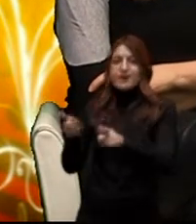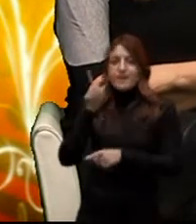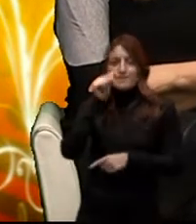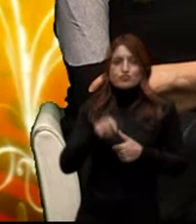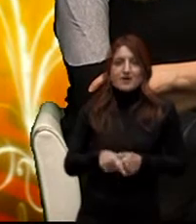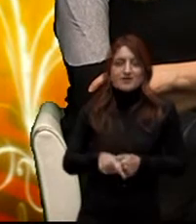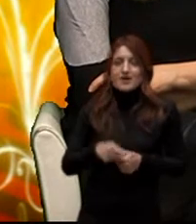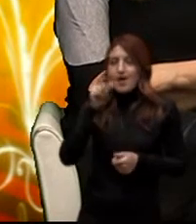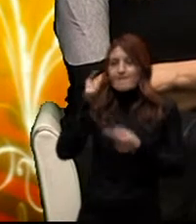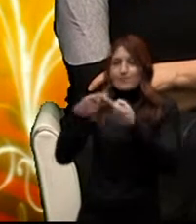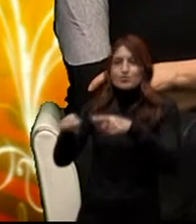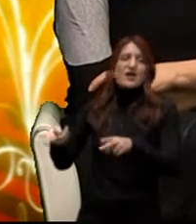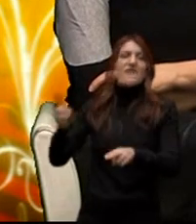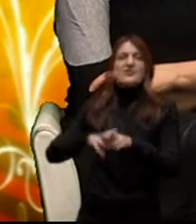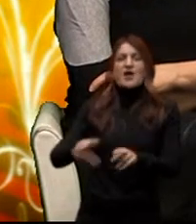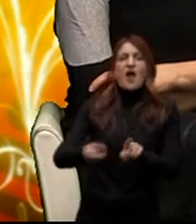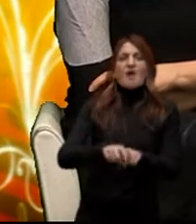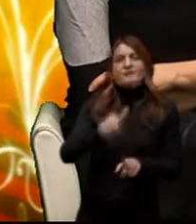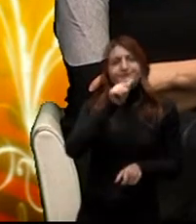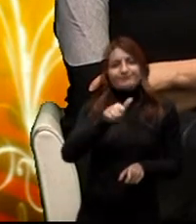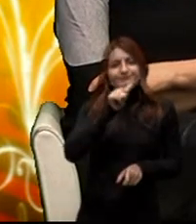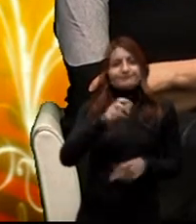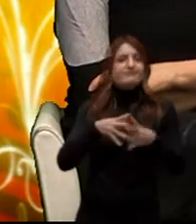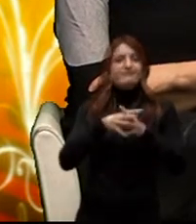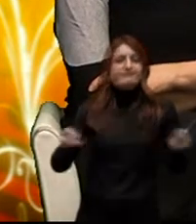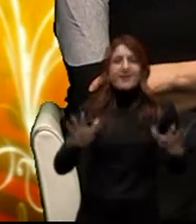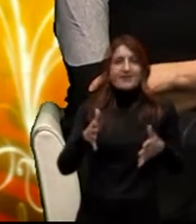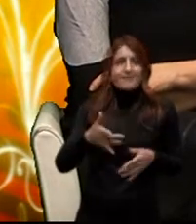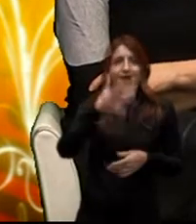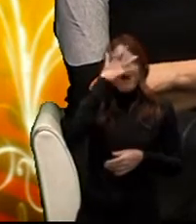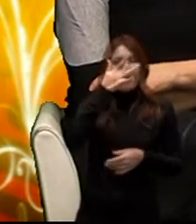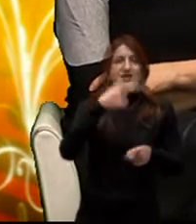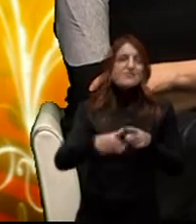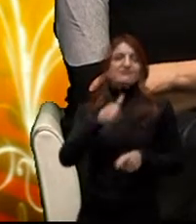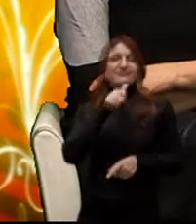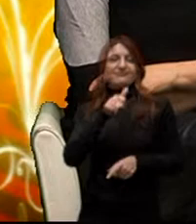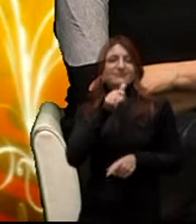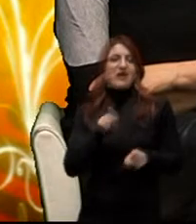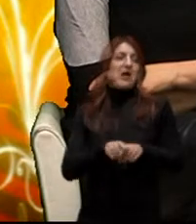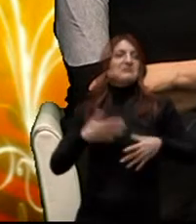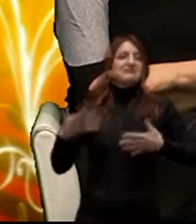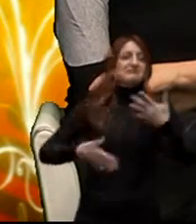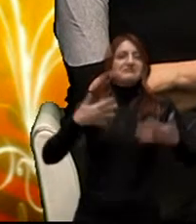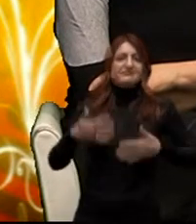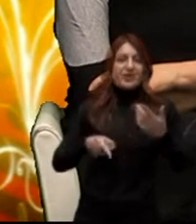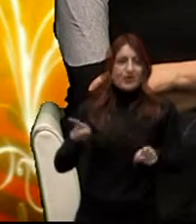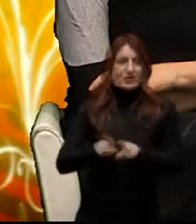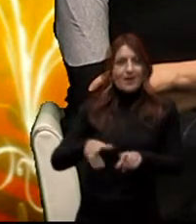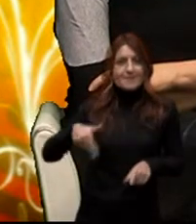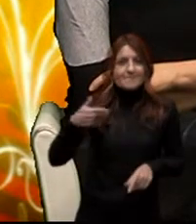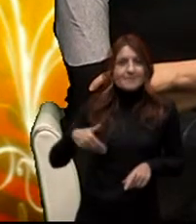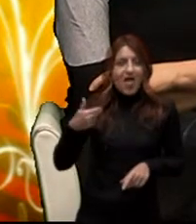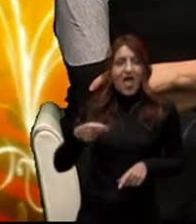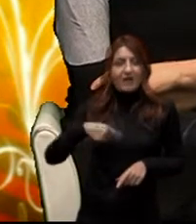se češće zapiti da bi spriječili te glavobolje. Mm-hmm. I to je sad karakteristično i za neku mlađu generaciju